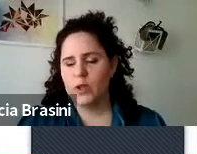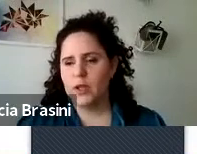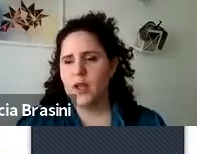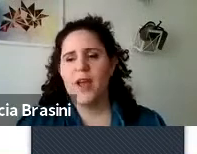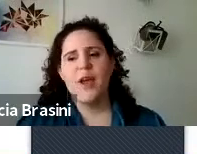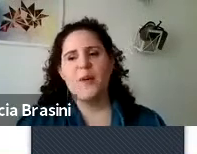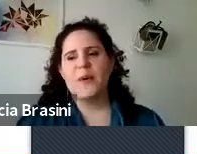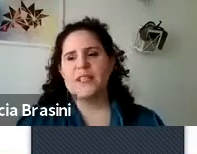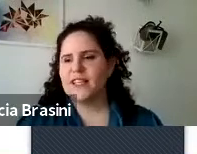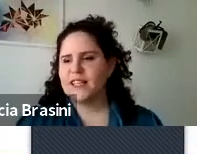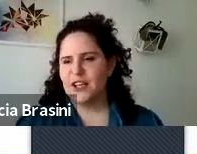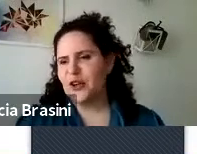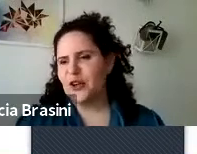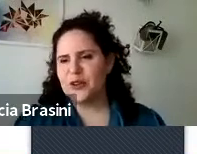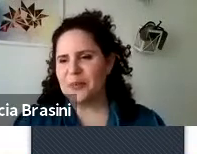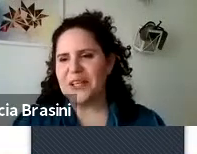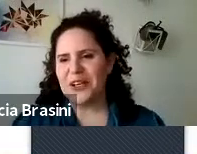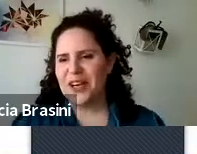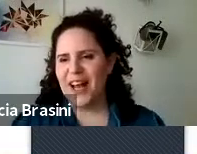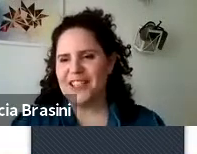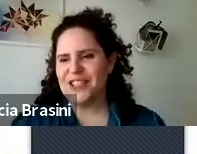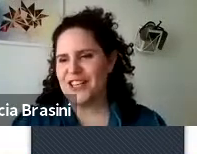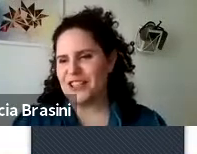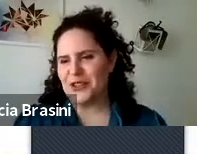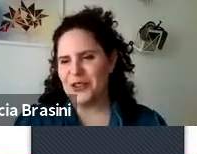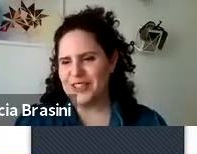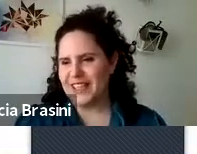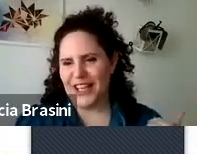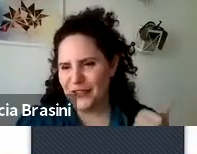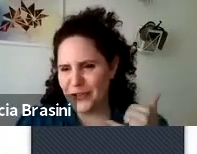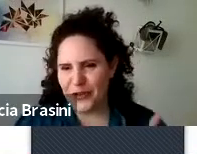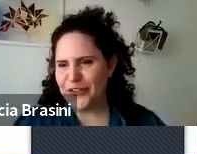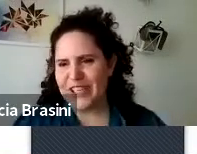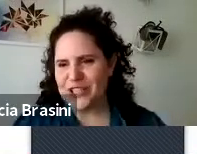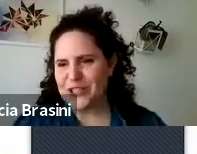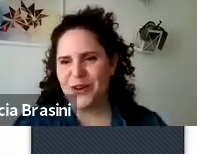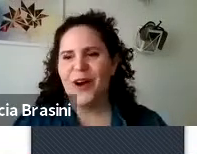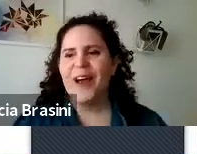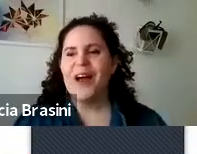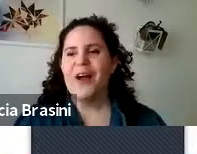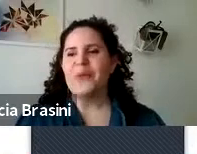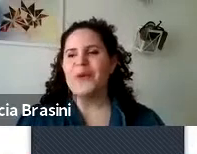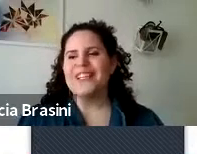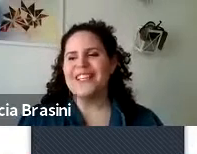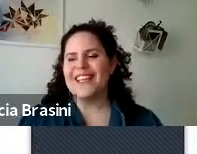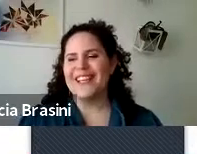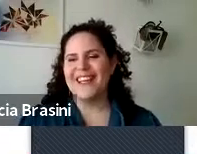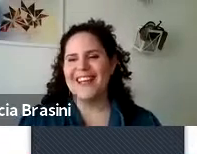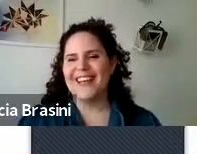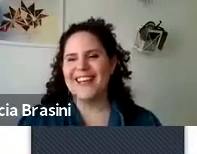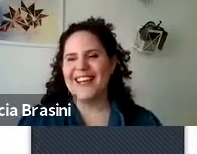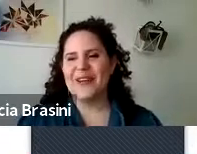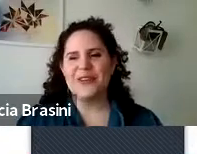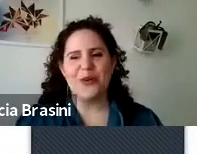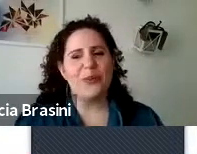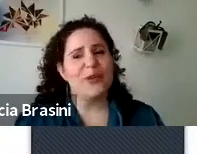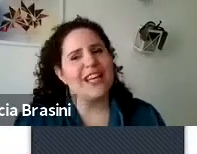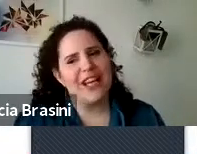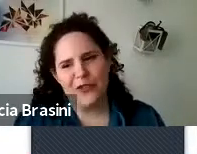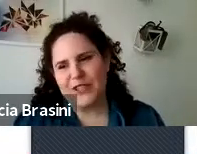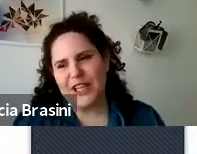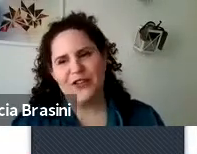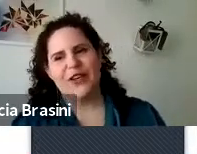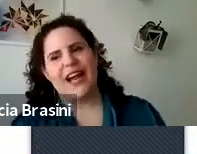verso tutti. Pensate, io da piccola c'era solo il telefono fisso, quindi